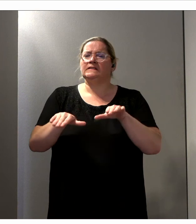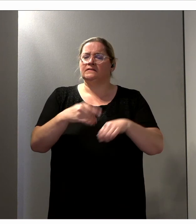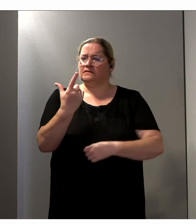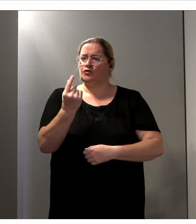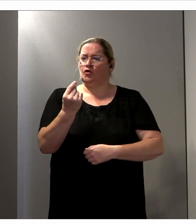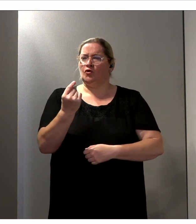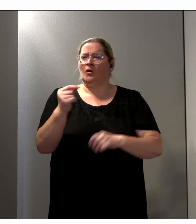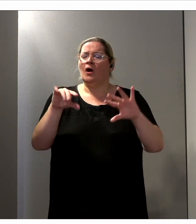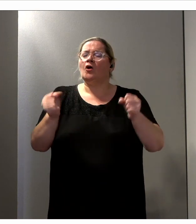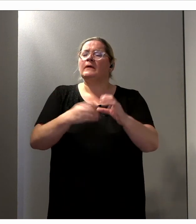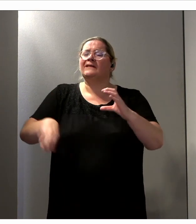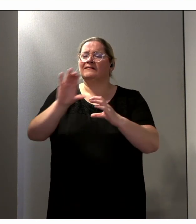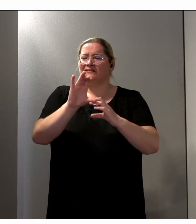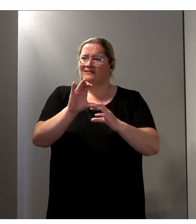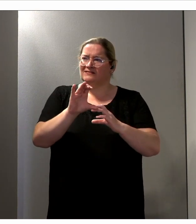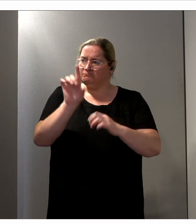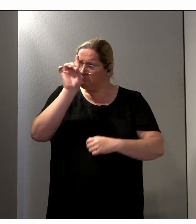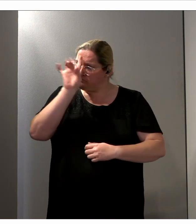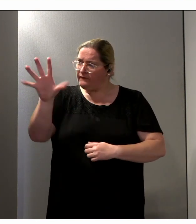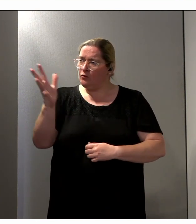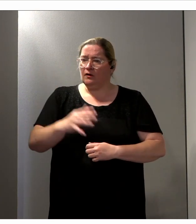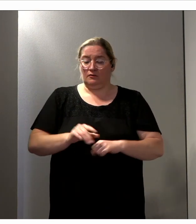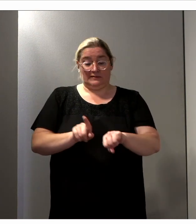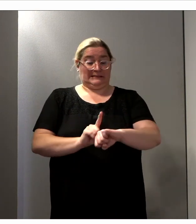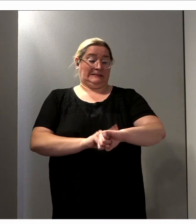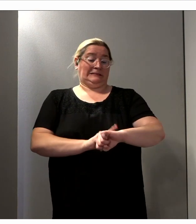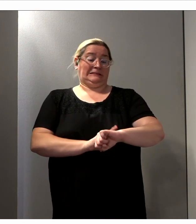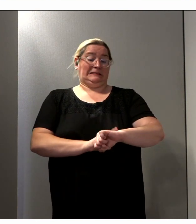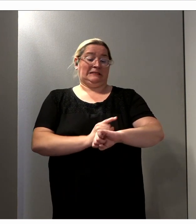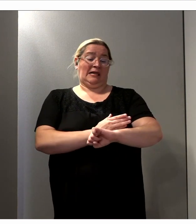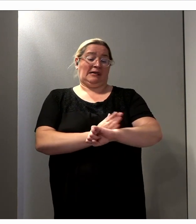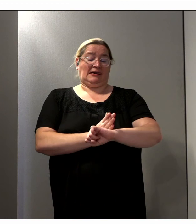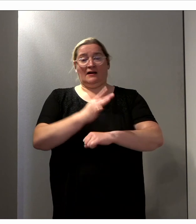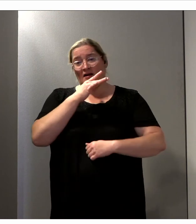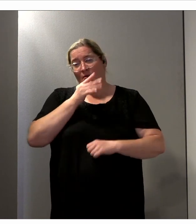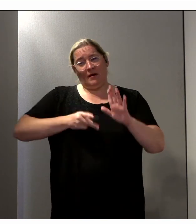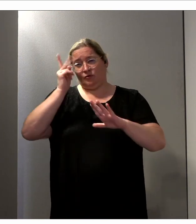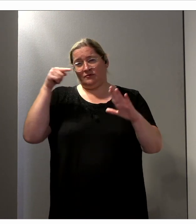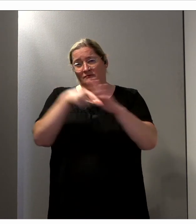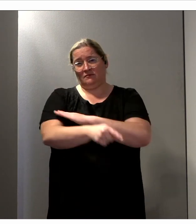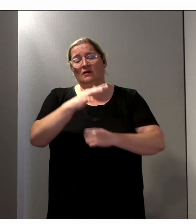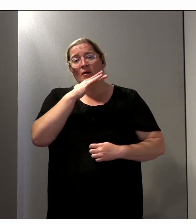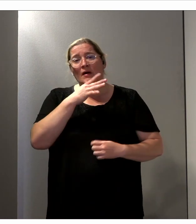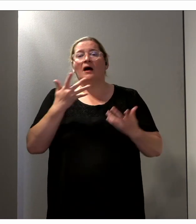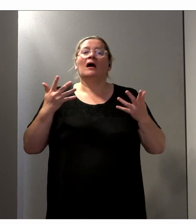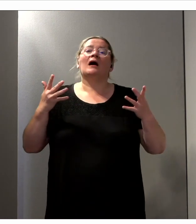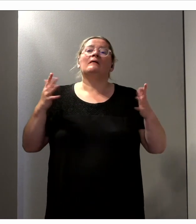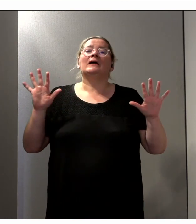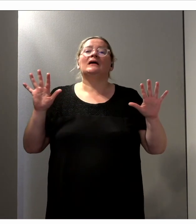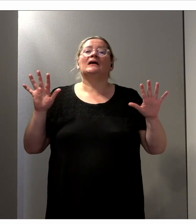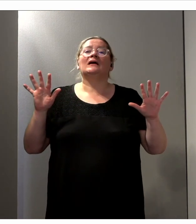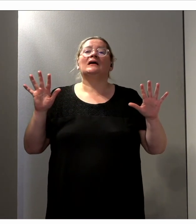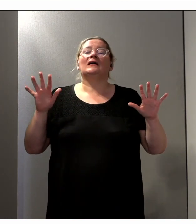puis, bon, vu le temps, on peut pas aller très loin, mais j'ai vu sur